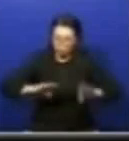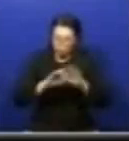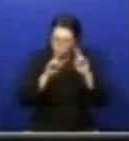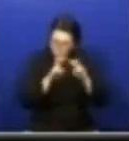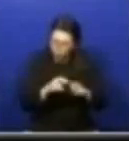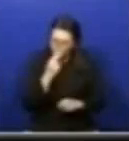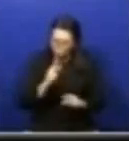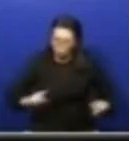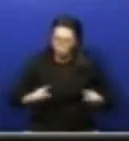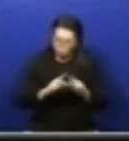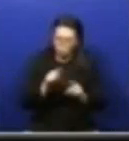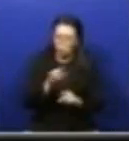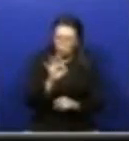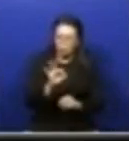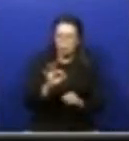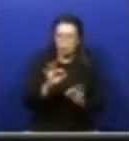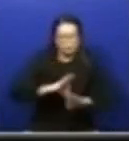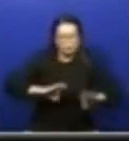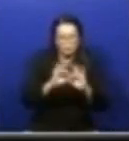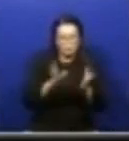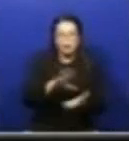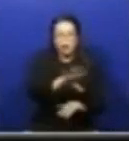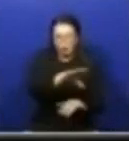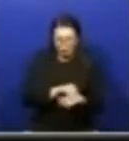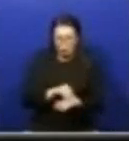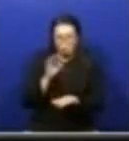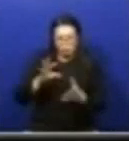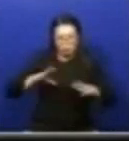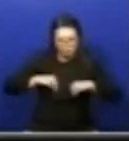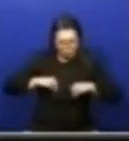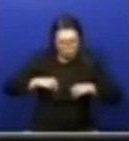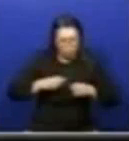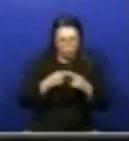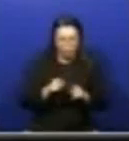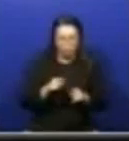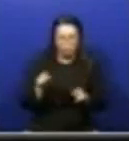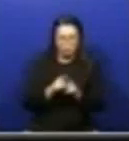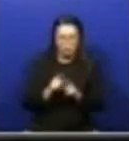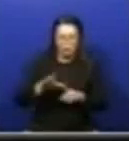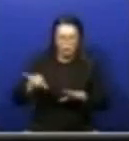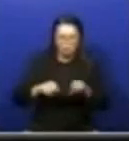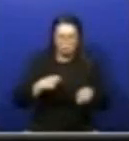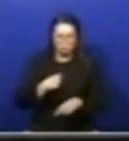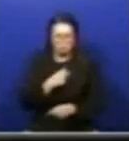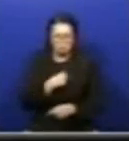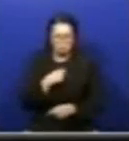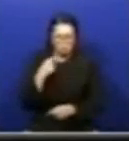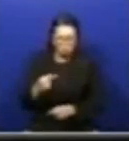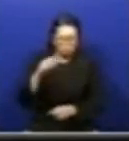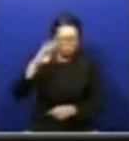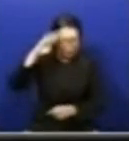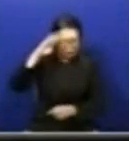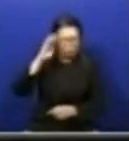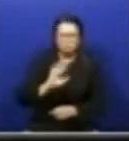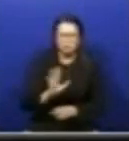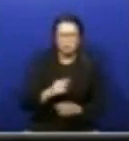ทรวงที่ควรเอาก็ควรเอาที่ไม่ใกล้เกี่ยวข้องกับประชาชนผมไม่ได้มีกับกติกับทหารนะครับเพราะผมมีเพื่อนทหารเยอะแยะแต่ว่า